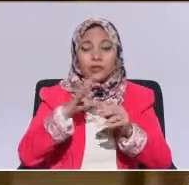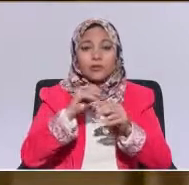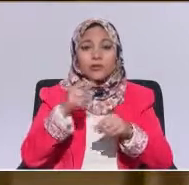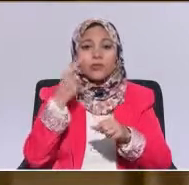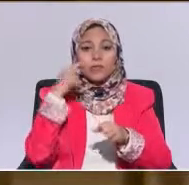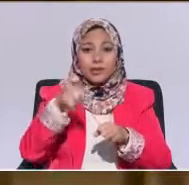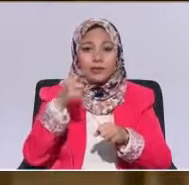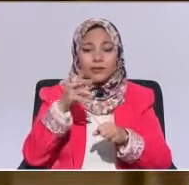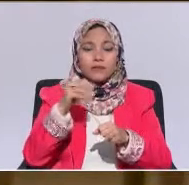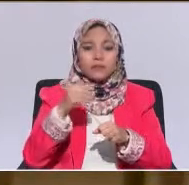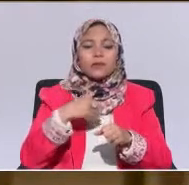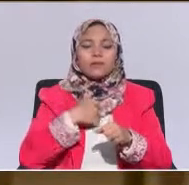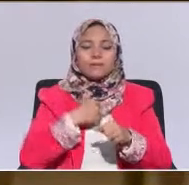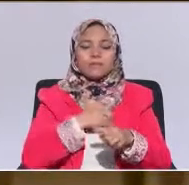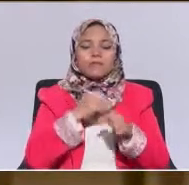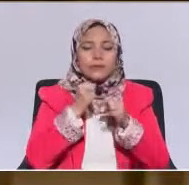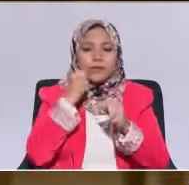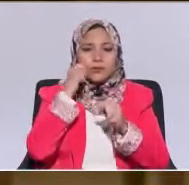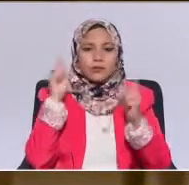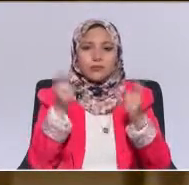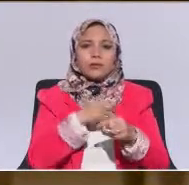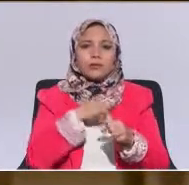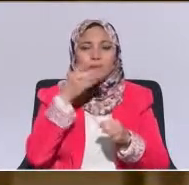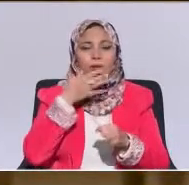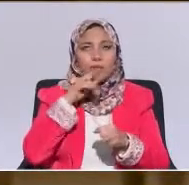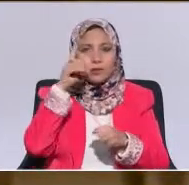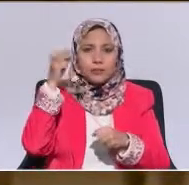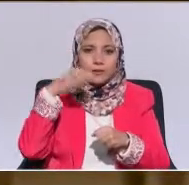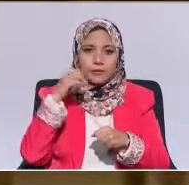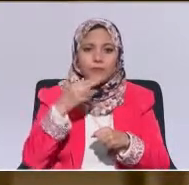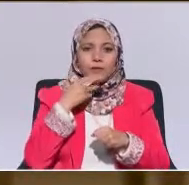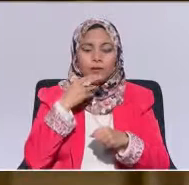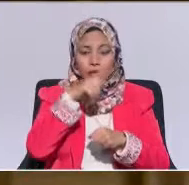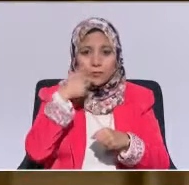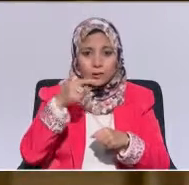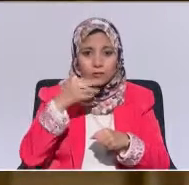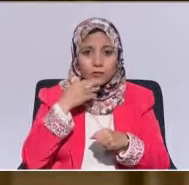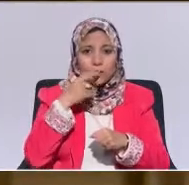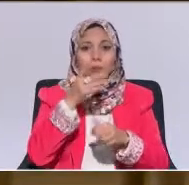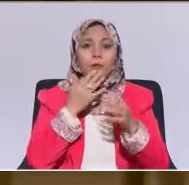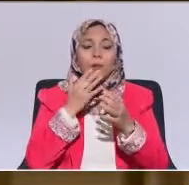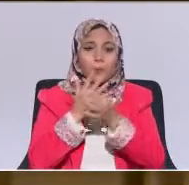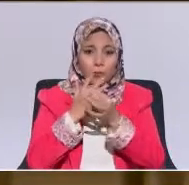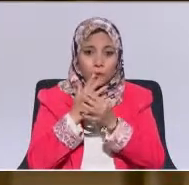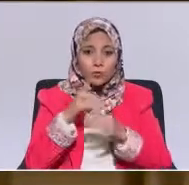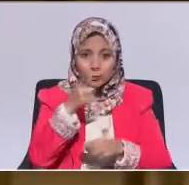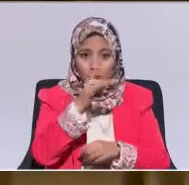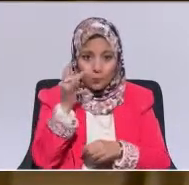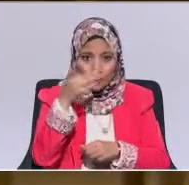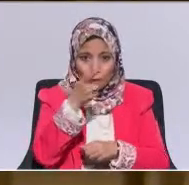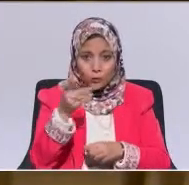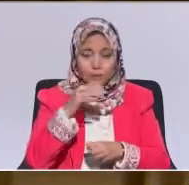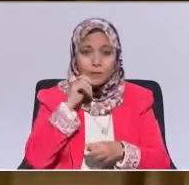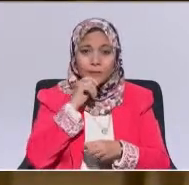الحياة بصبر وإيمان بقضاء الله. برحب بزوجة الشهيد المهندسة